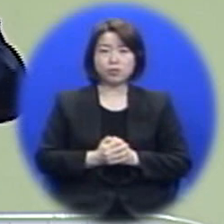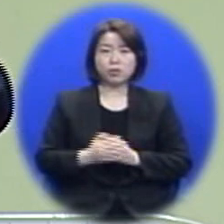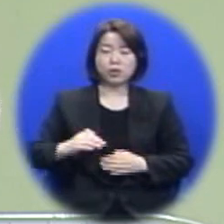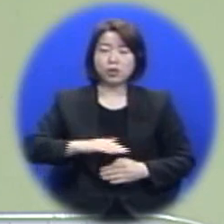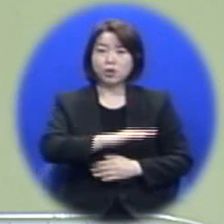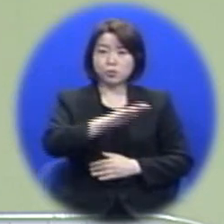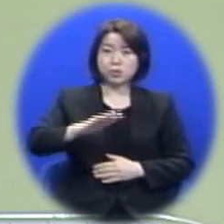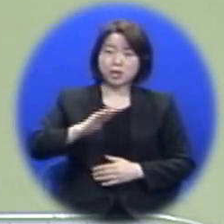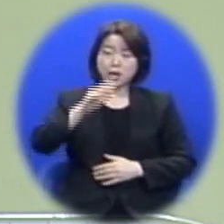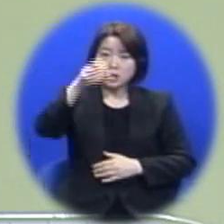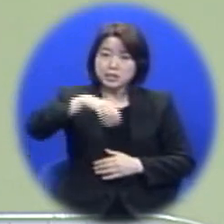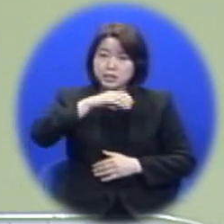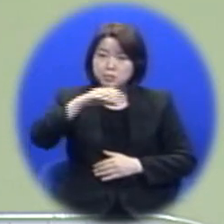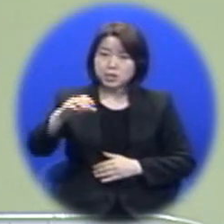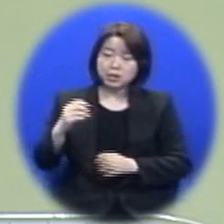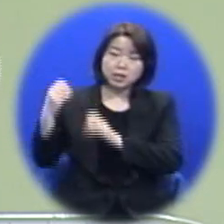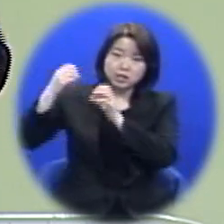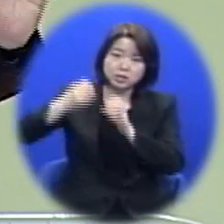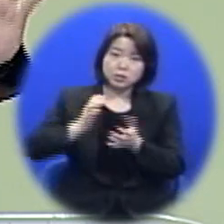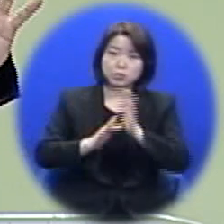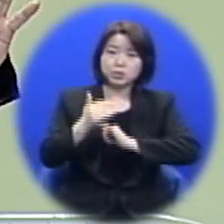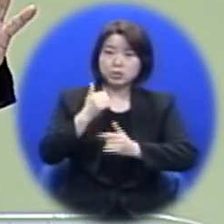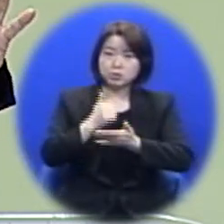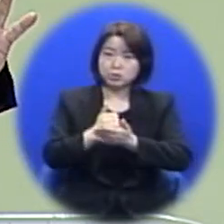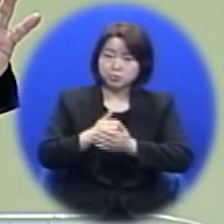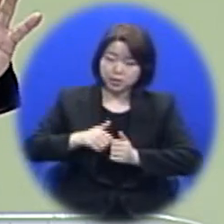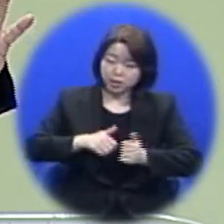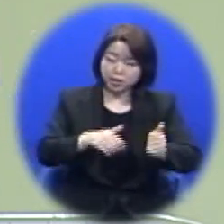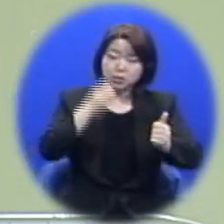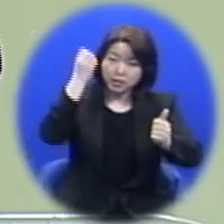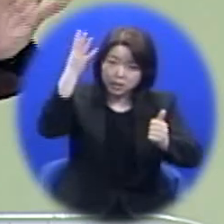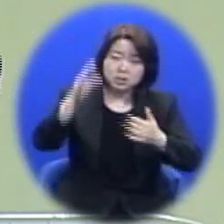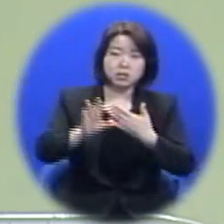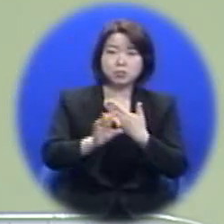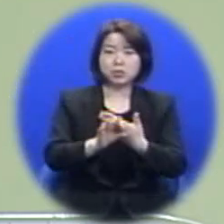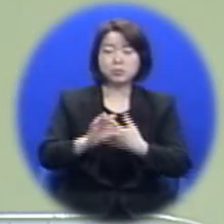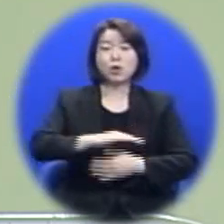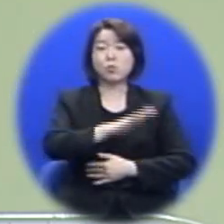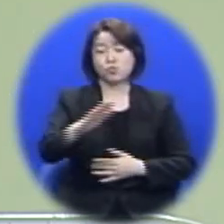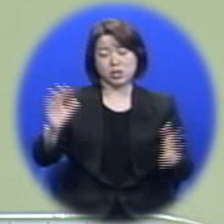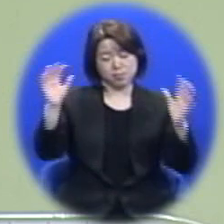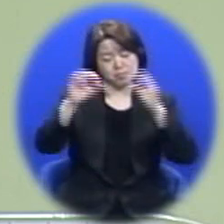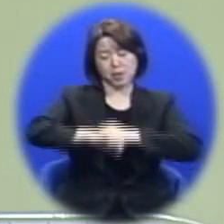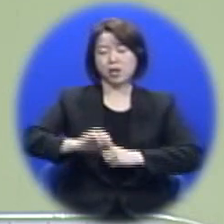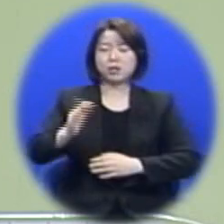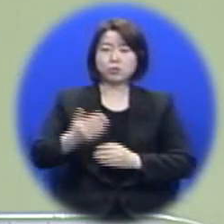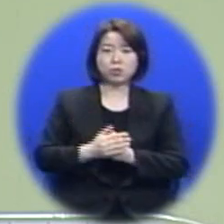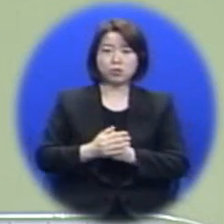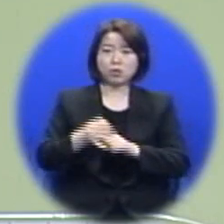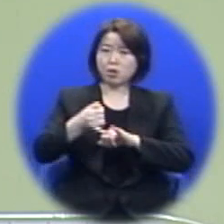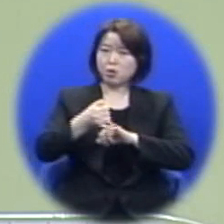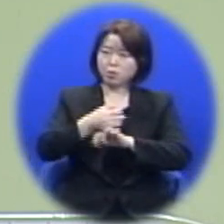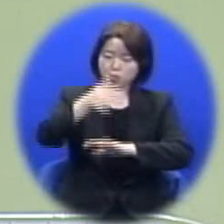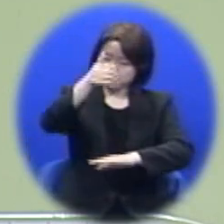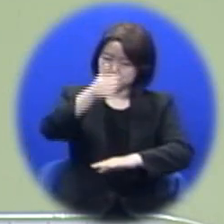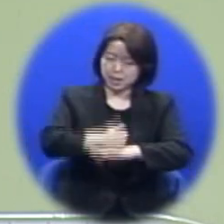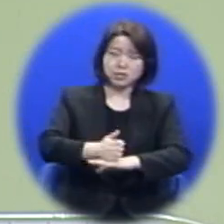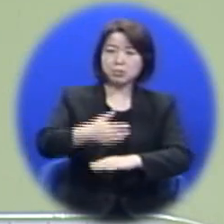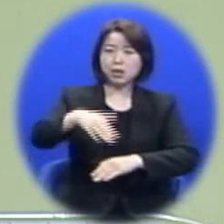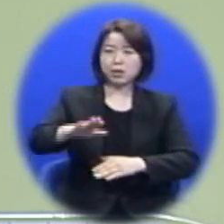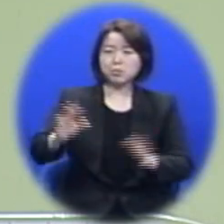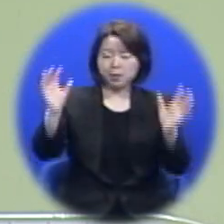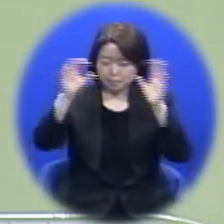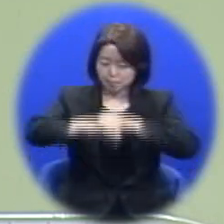십자가를 지고 예수님을 따라가는 거 잊어버리면 우리 망합니다 반드시 마지막에 가면 우리